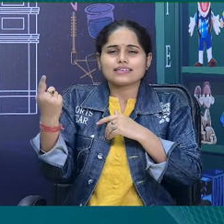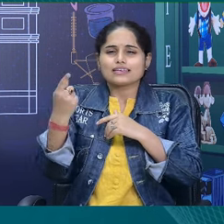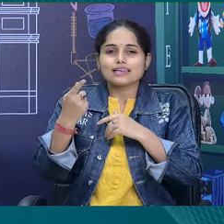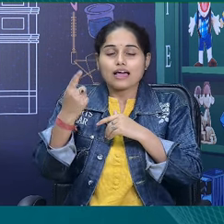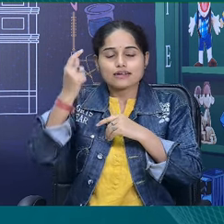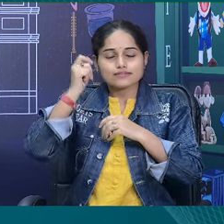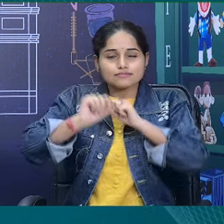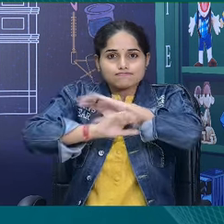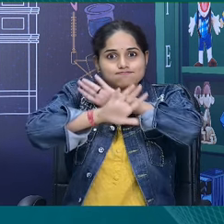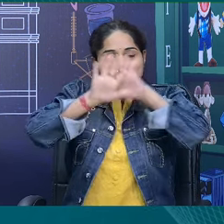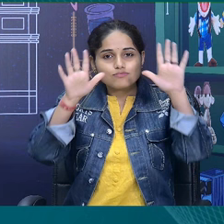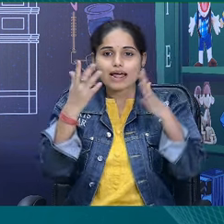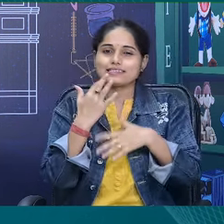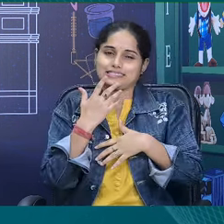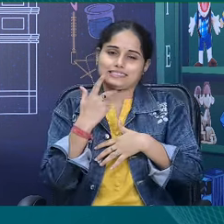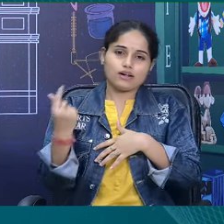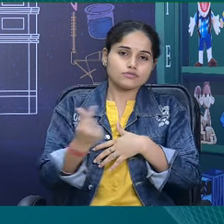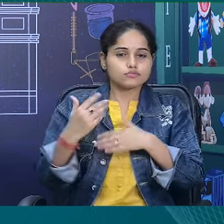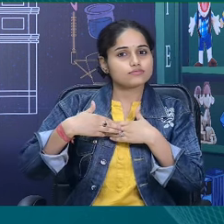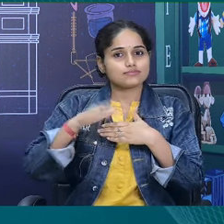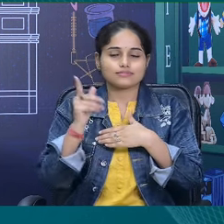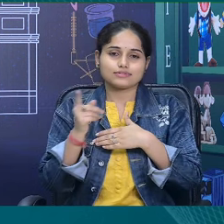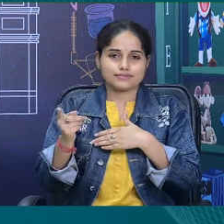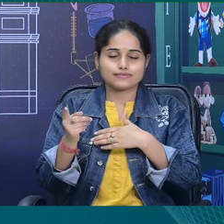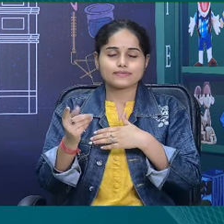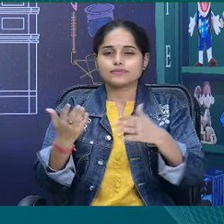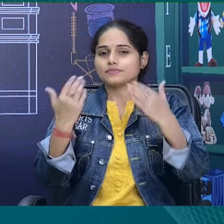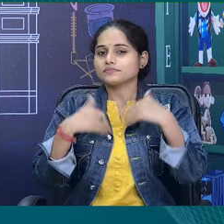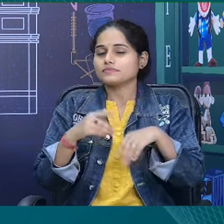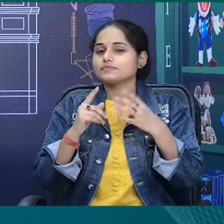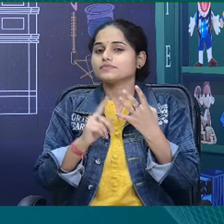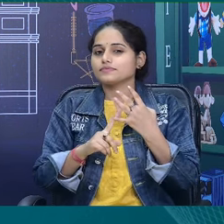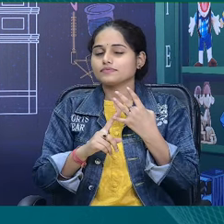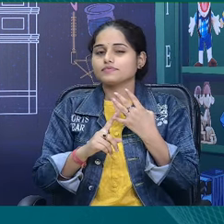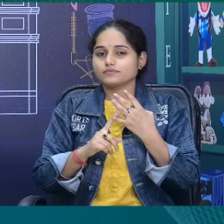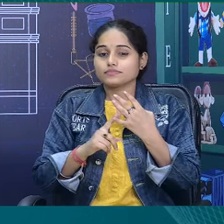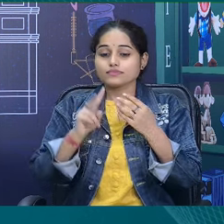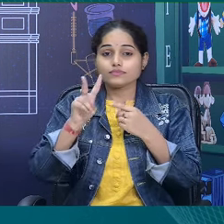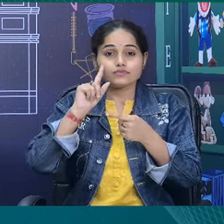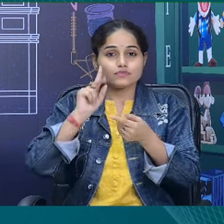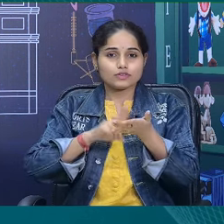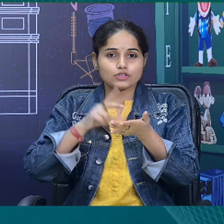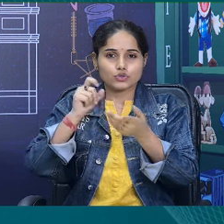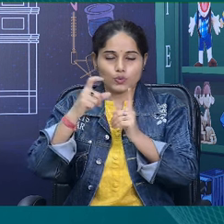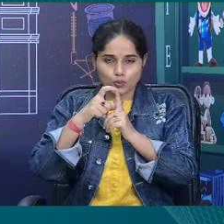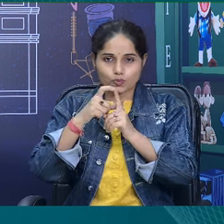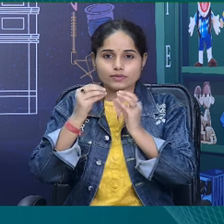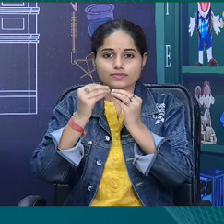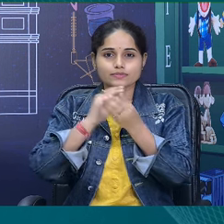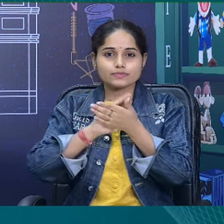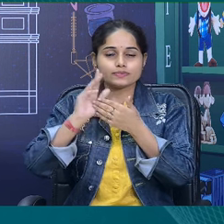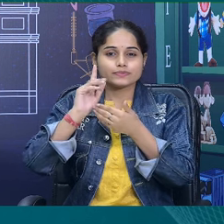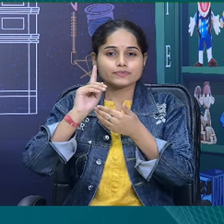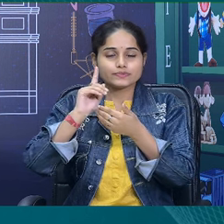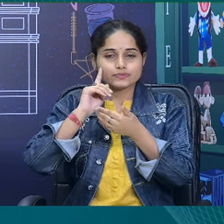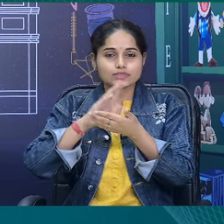करते थे सर इसके बाद हम बात करते हैं आपके विनोद बिहारी मुखर्जी की और राम किंकर